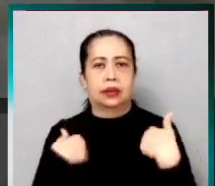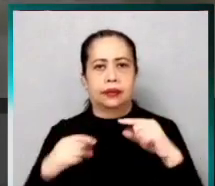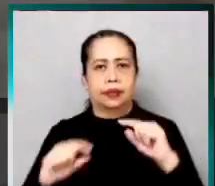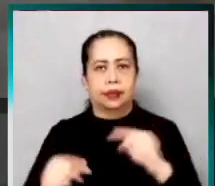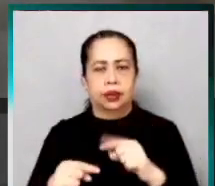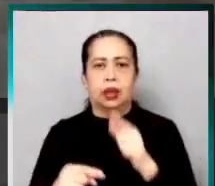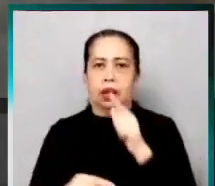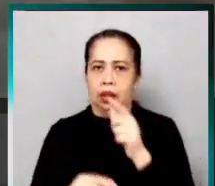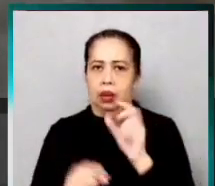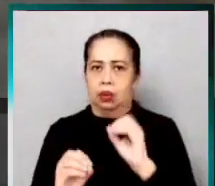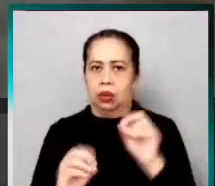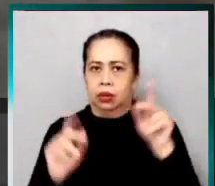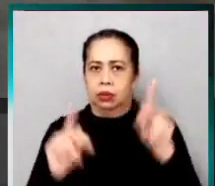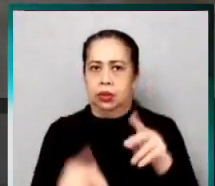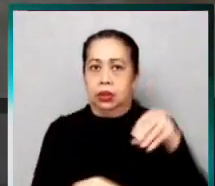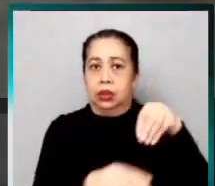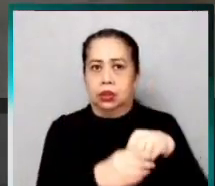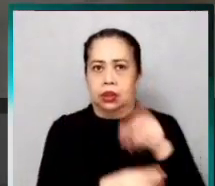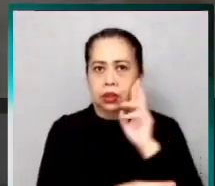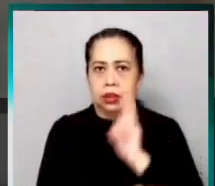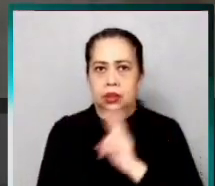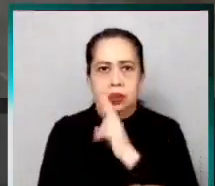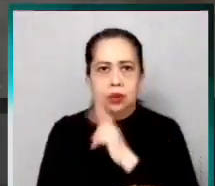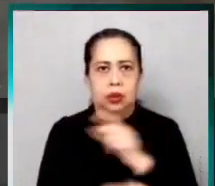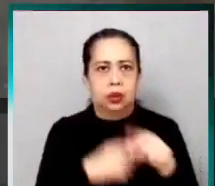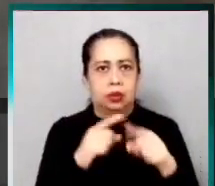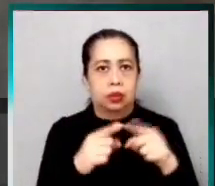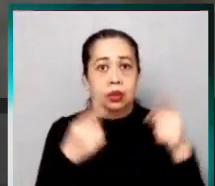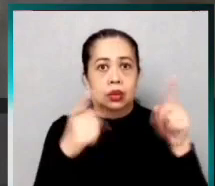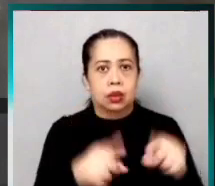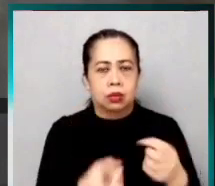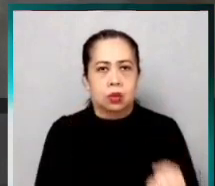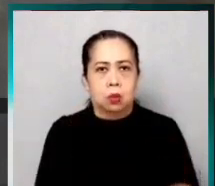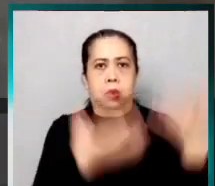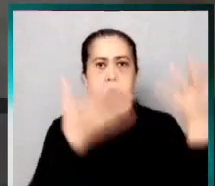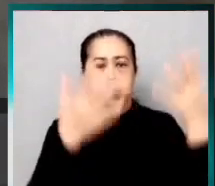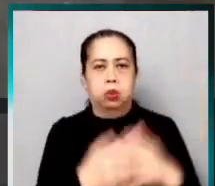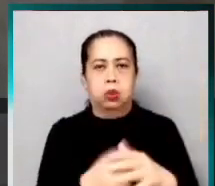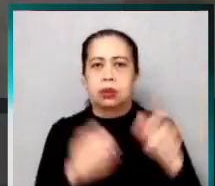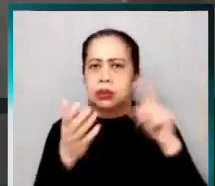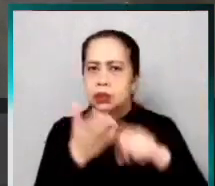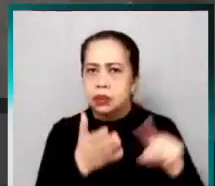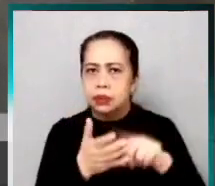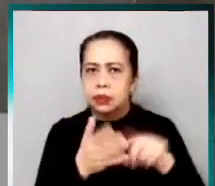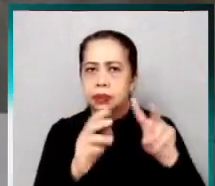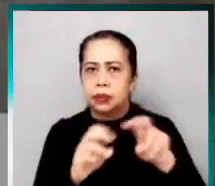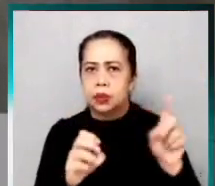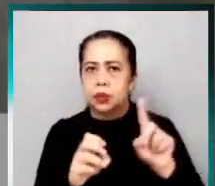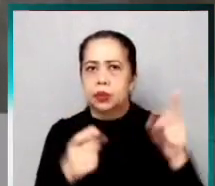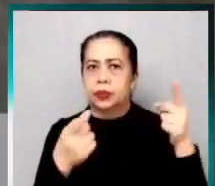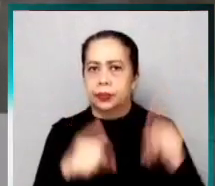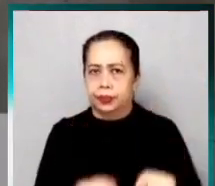walang tao sa loob ng kainan nang maganap ang pagsabog. Iniimbestigahan pa ang insidente.